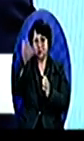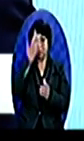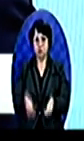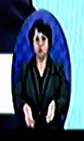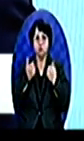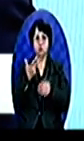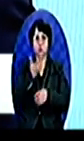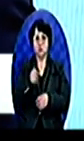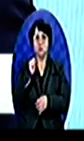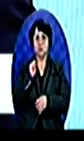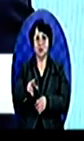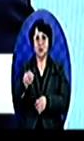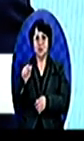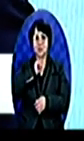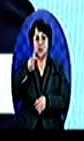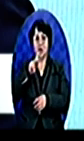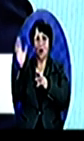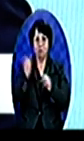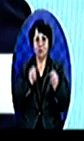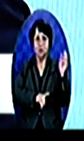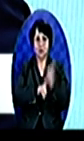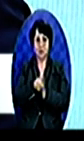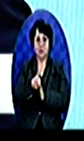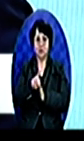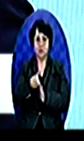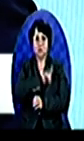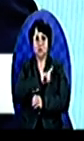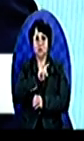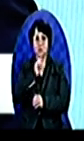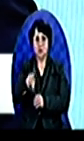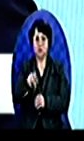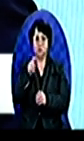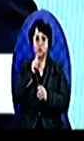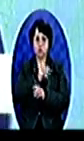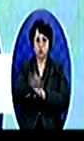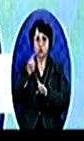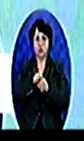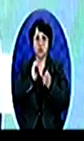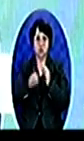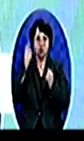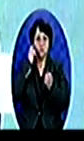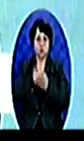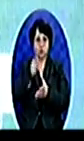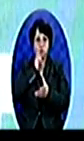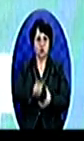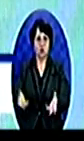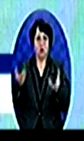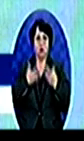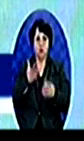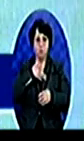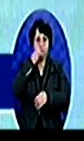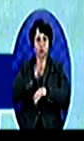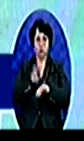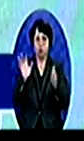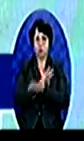хөнгөлөлттэй 300 саяын зээлийн эхний игнэнд энэ төслийг хэрэгжүүлээч гэсэн хүсэлтийг тавьж өгсөн. Эмчлүүлээд эрүүл болоорой